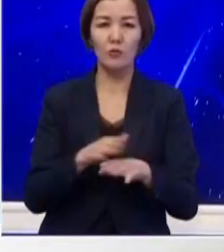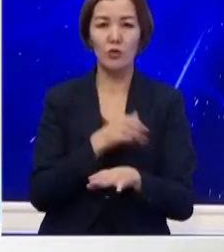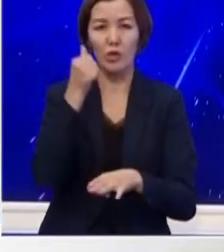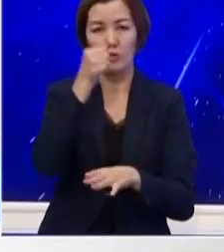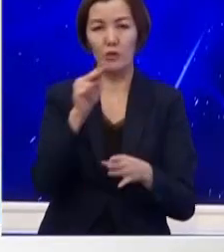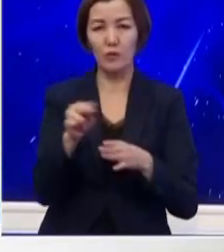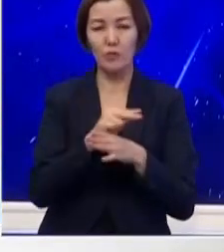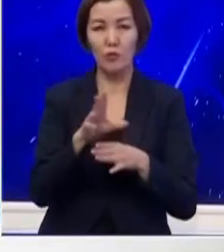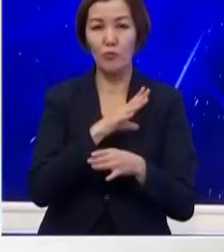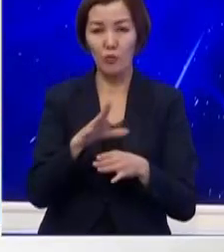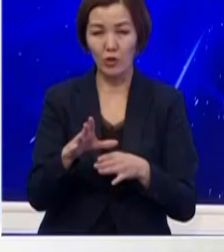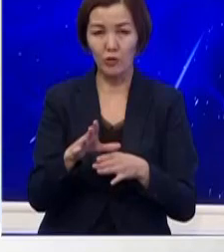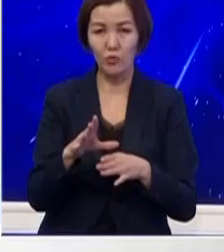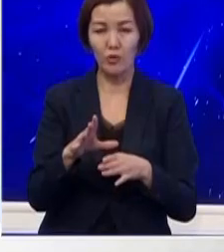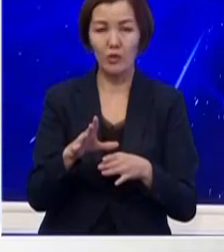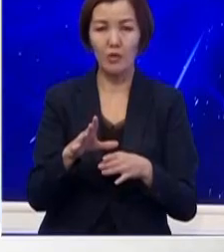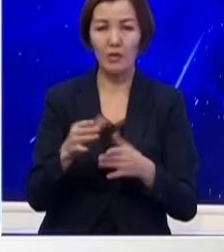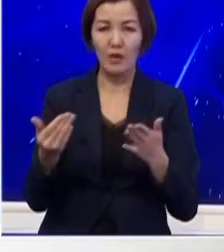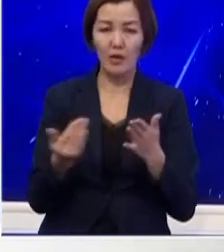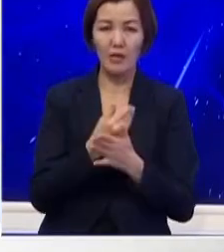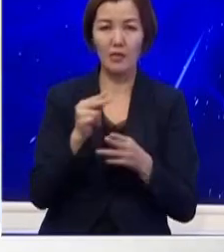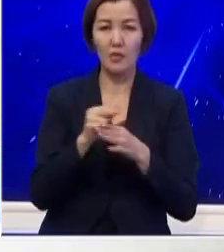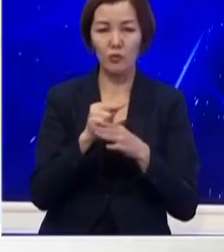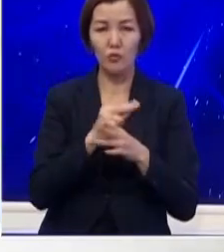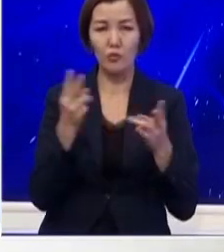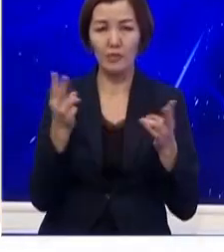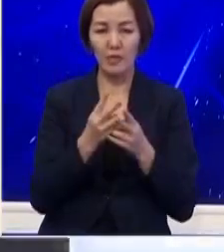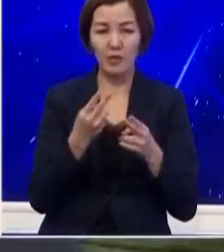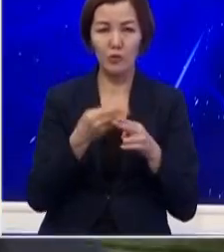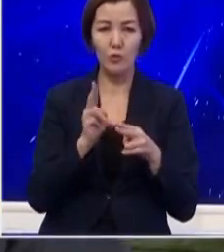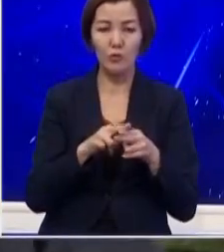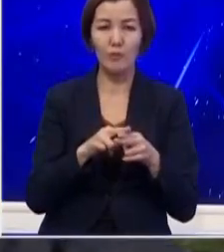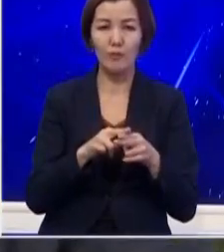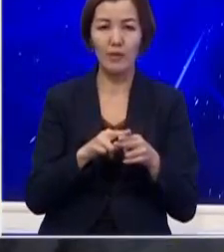жұмыс жасалмаған, реконструкция болмаған. Сол себепті